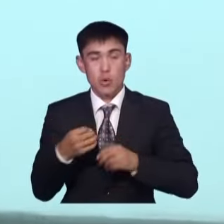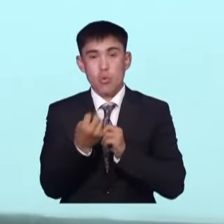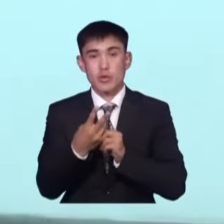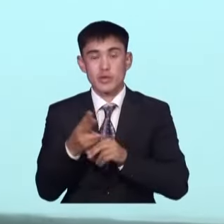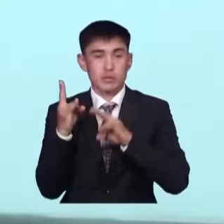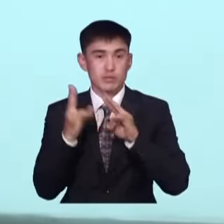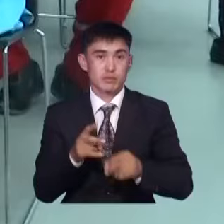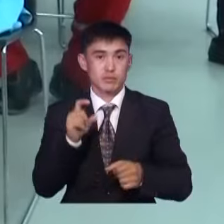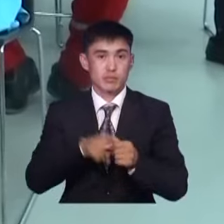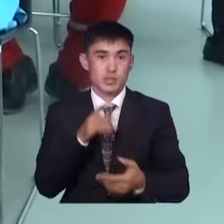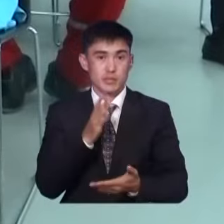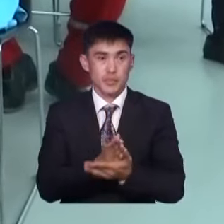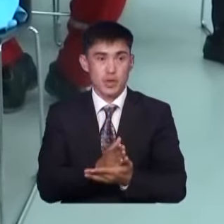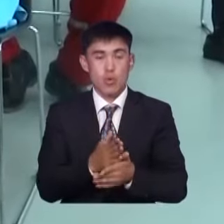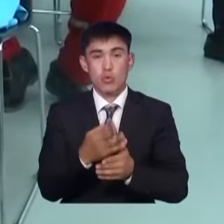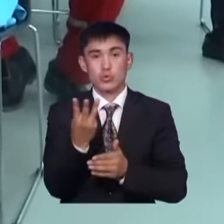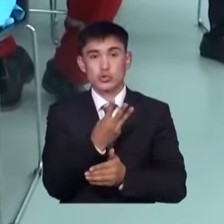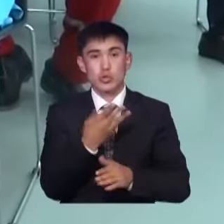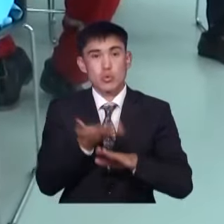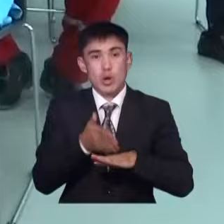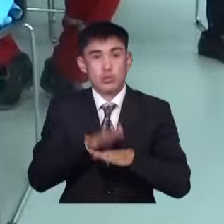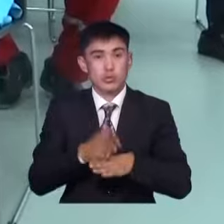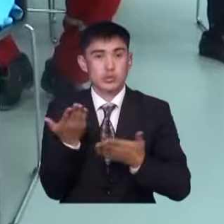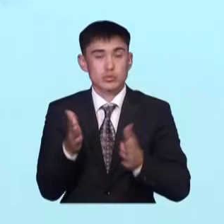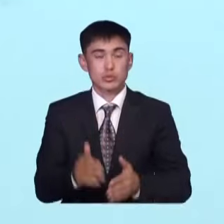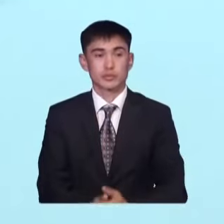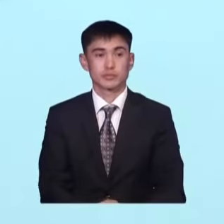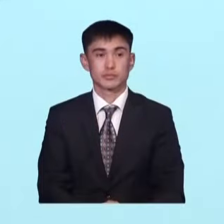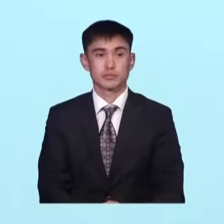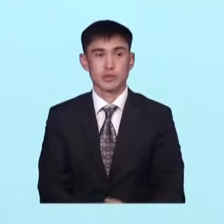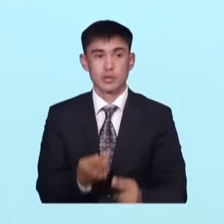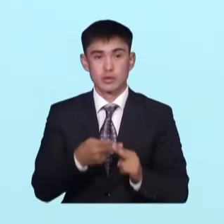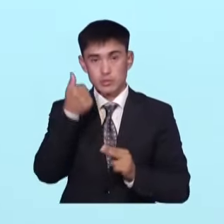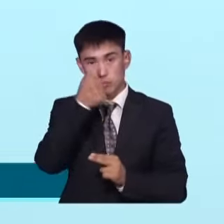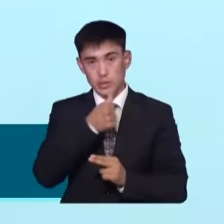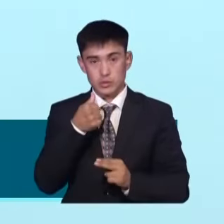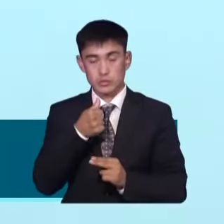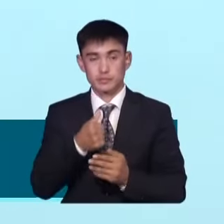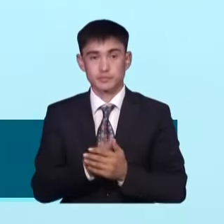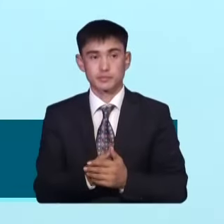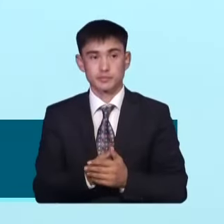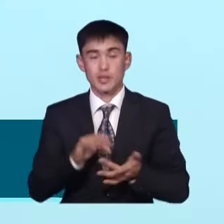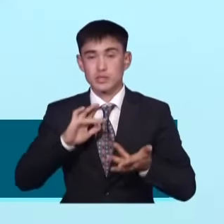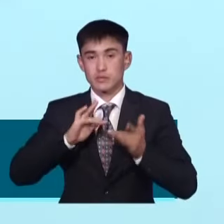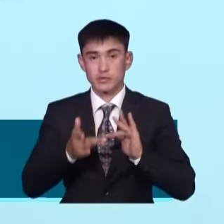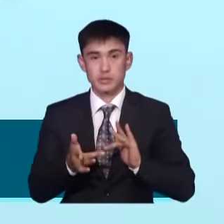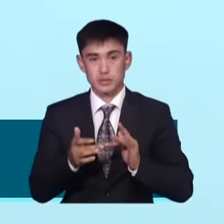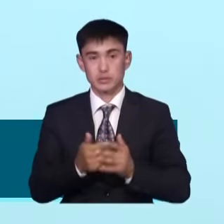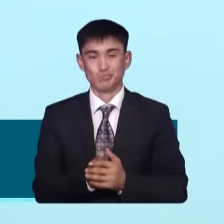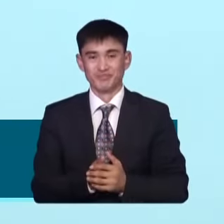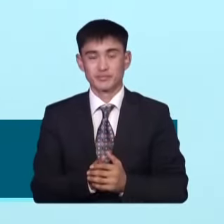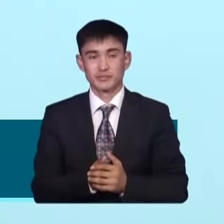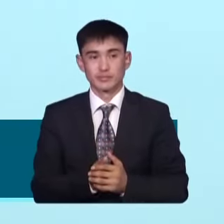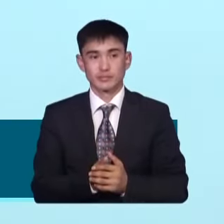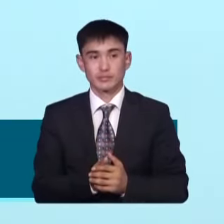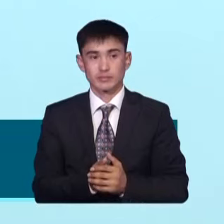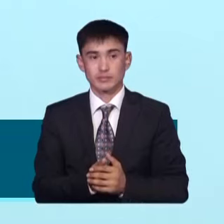оқыс оқиға тіркелген, оның үшеуі ауыр жағдай. В этом году, благодаря вот цифровизации и